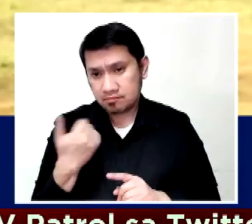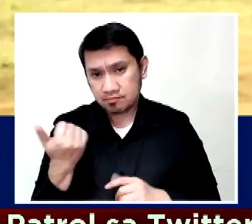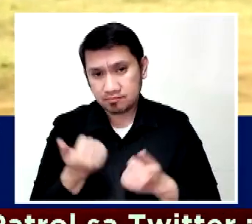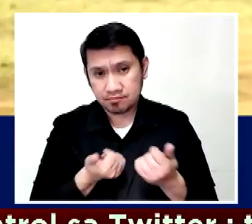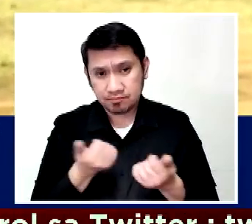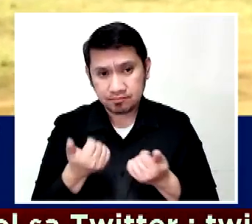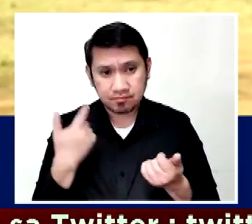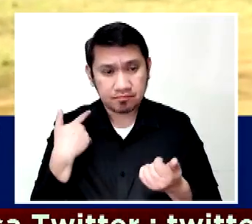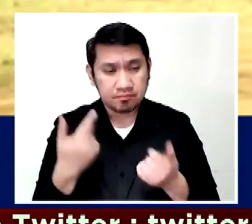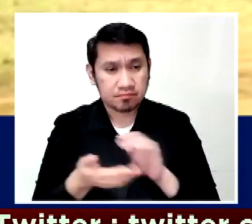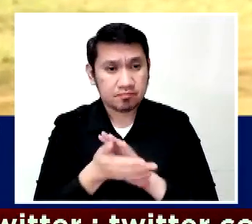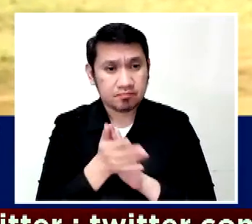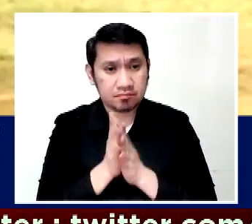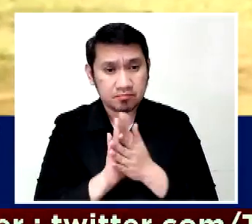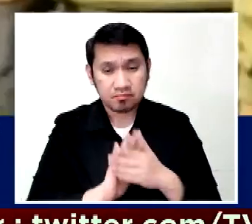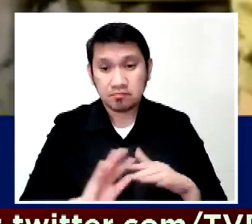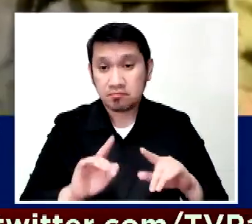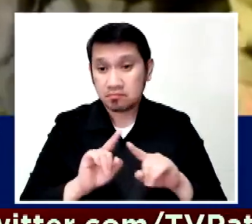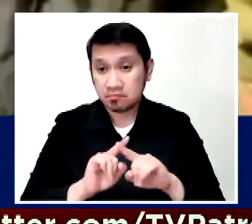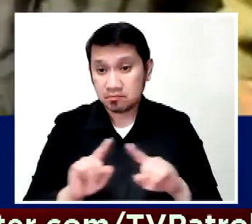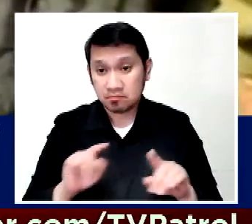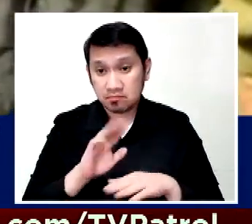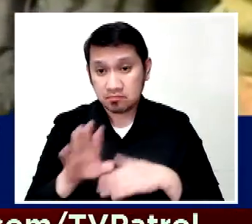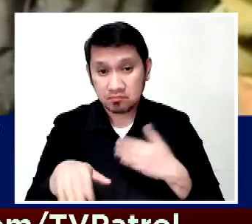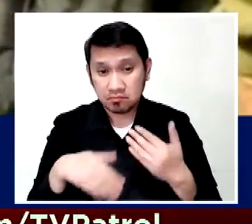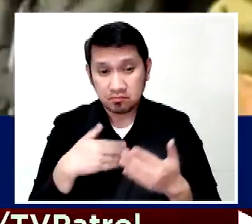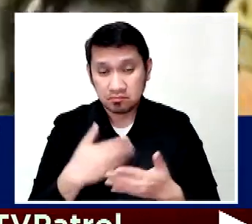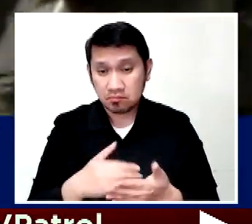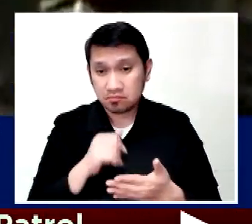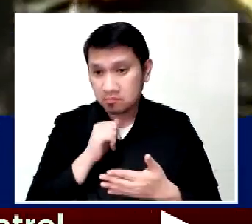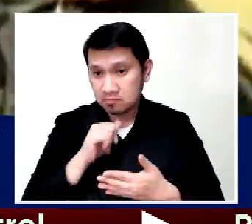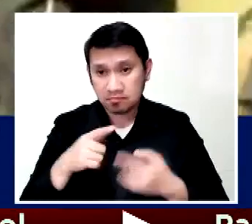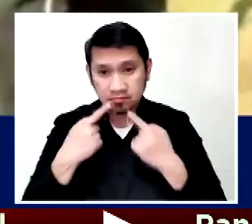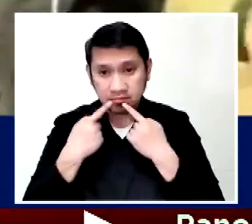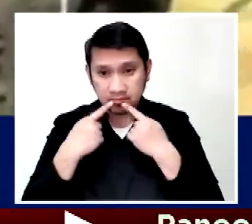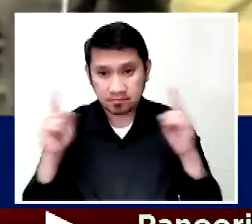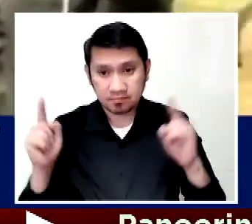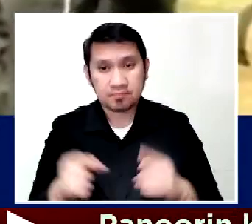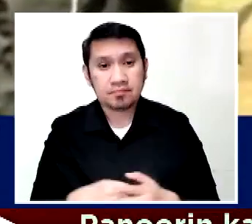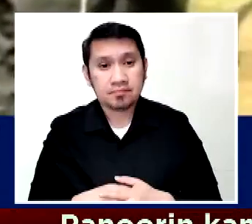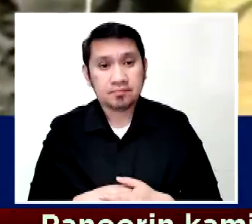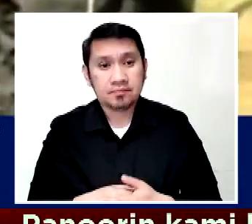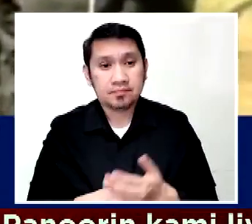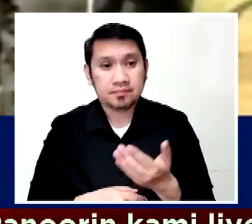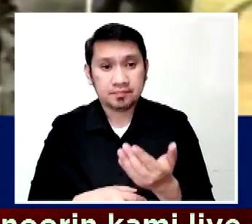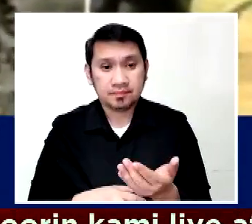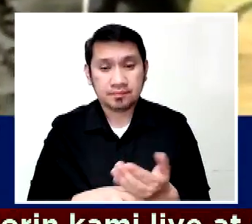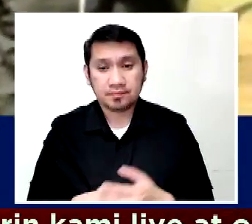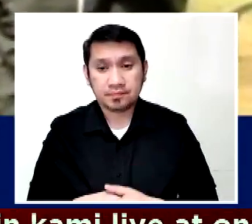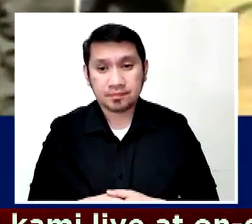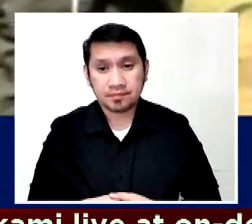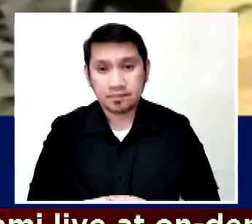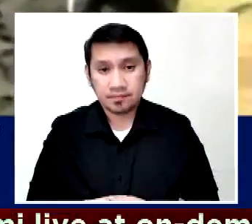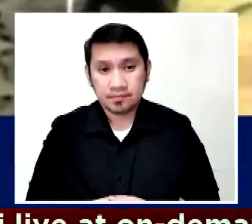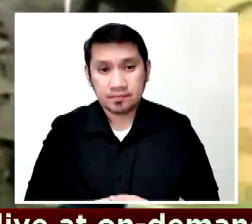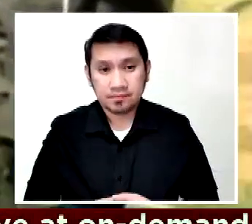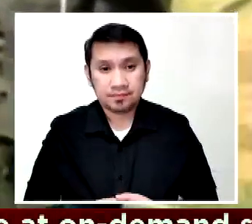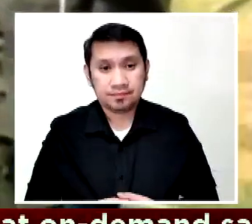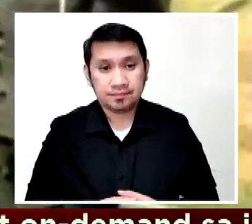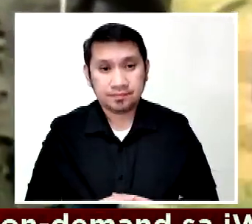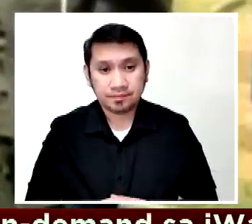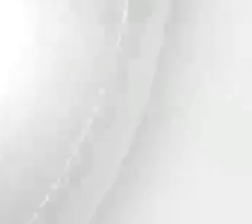peace talks, pero lahat ng ito ay hindi naging matagumpay. Pia Gutierrez, ABS-CBN News.